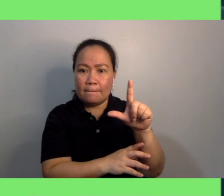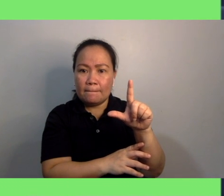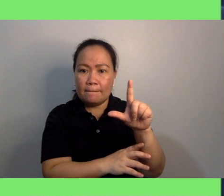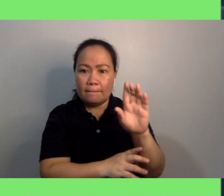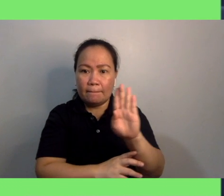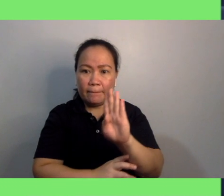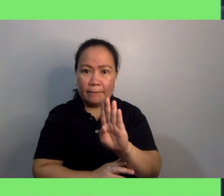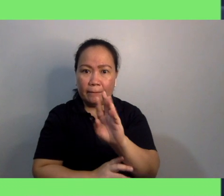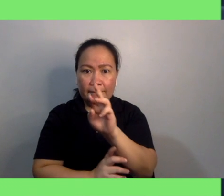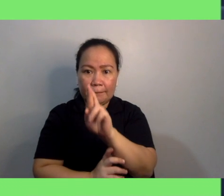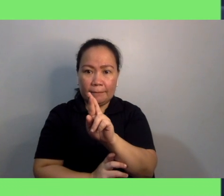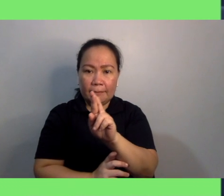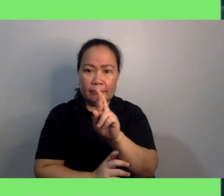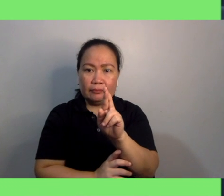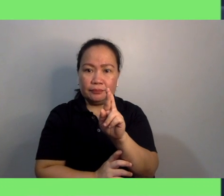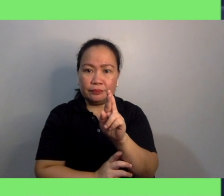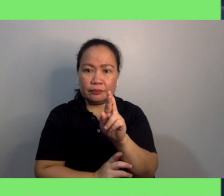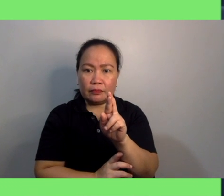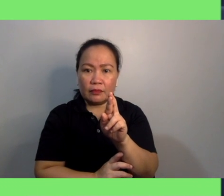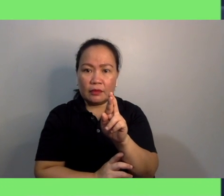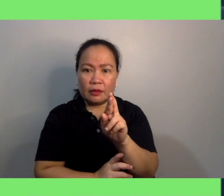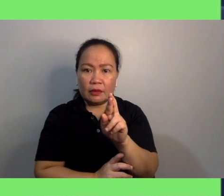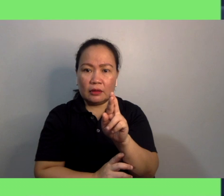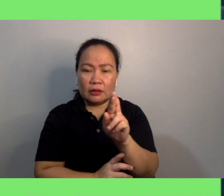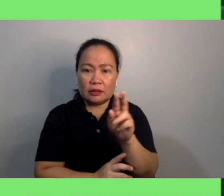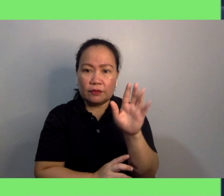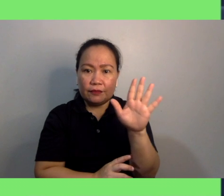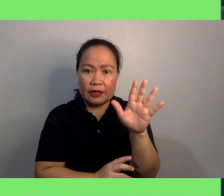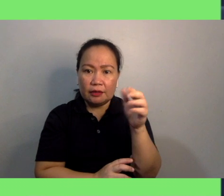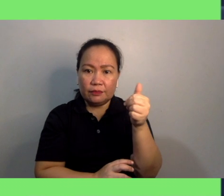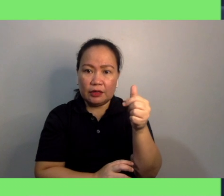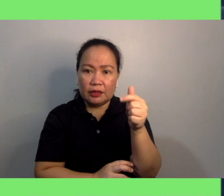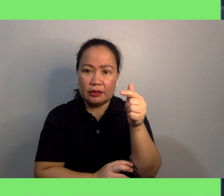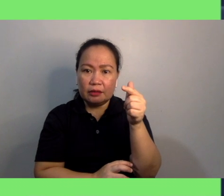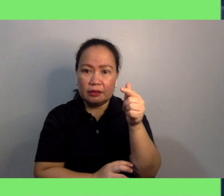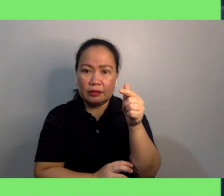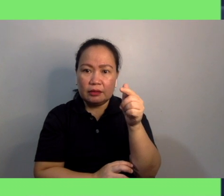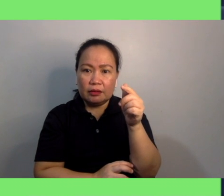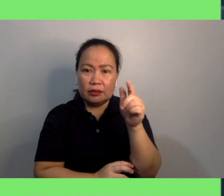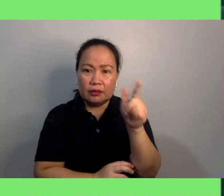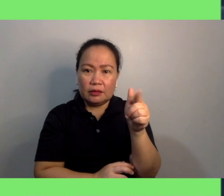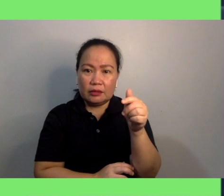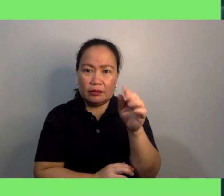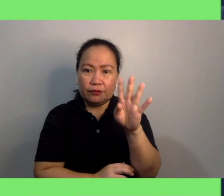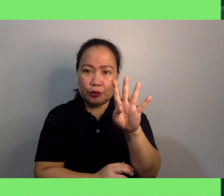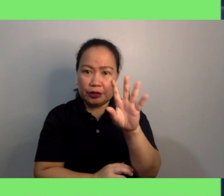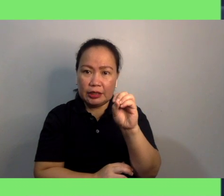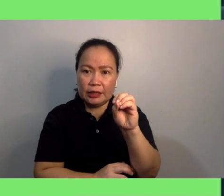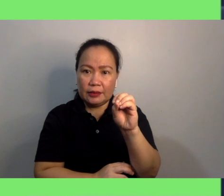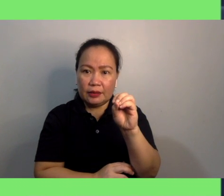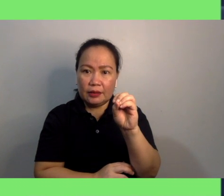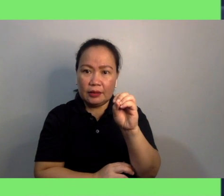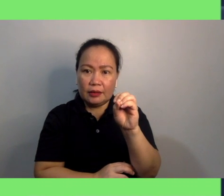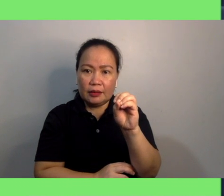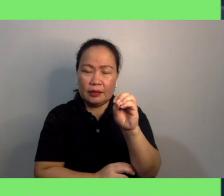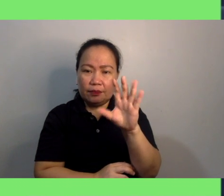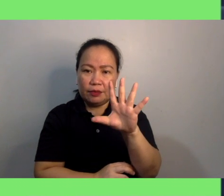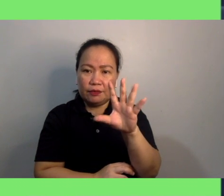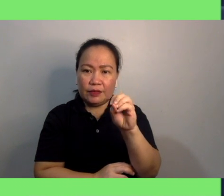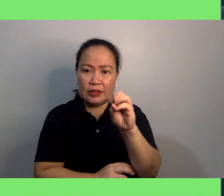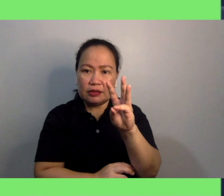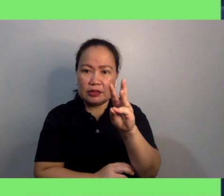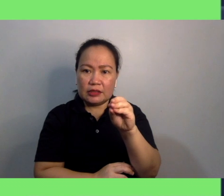LBR. Okay, so bilangin natin. 10, 20, 30, 40,